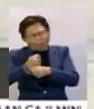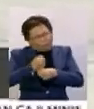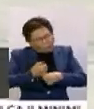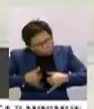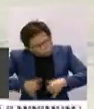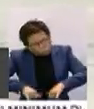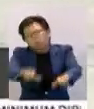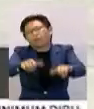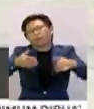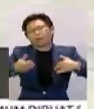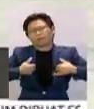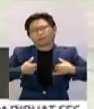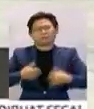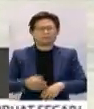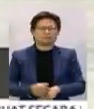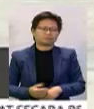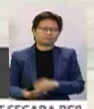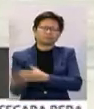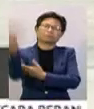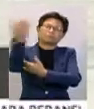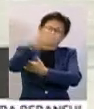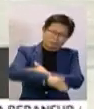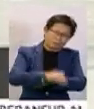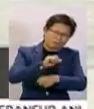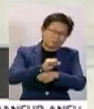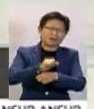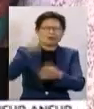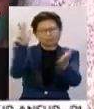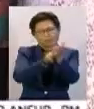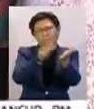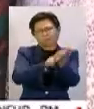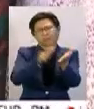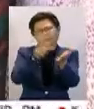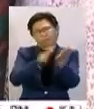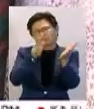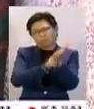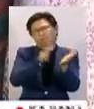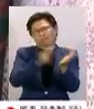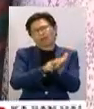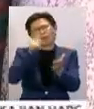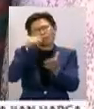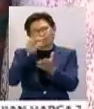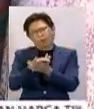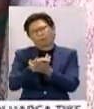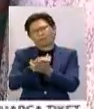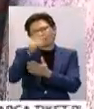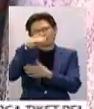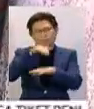Betul. Kiranya saya kata mungkin pengiktirafan jugalah pada kaum isteri lah.